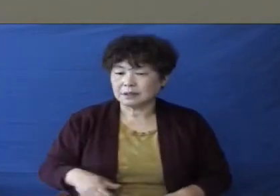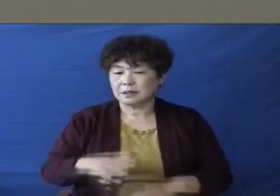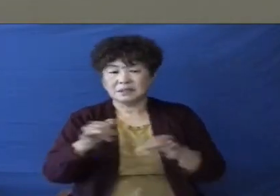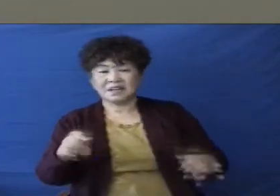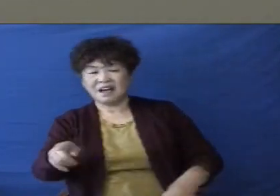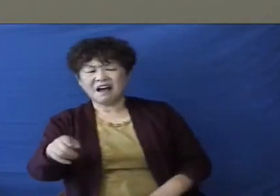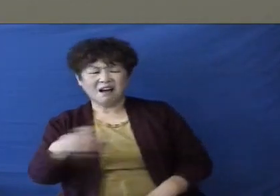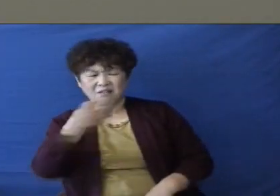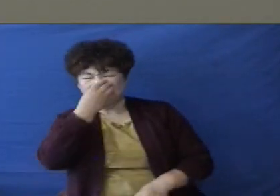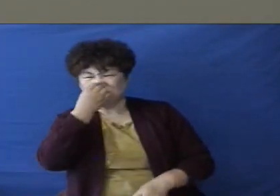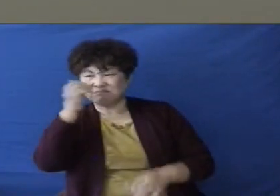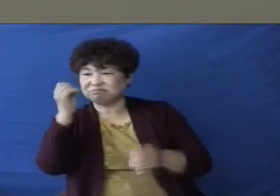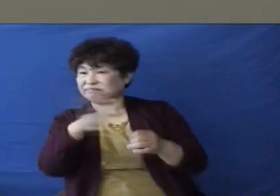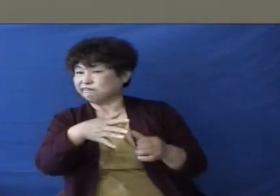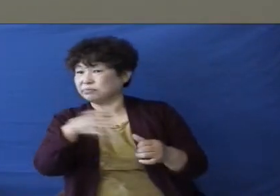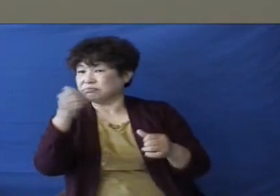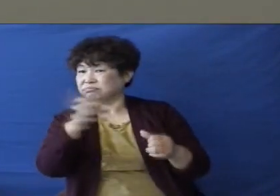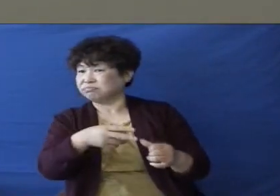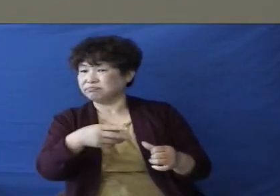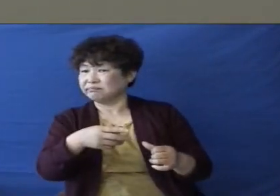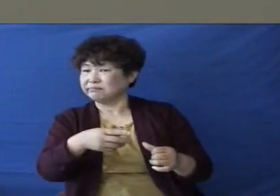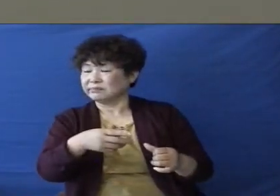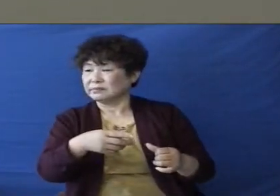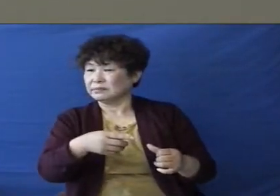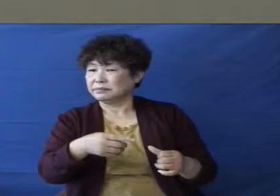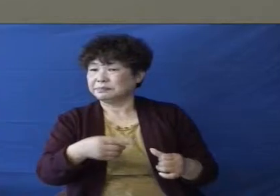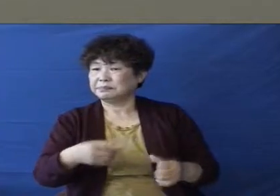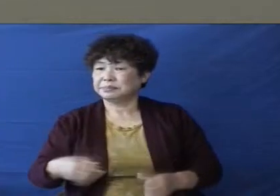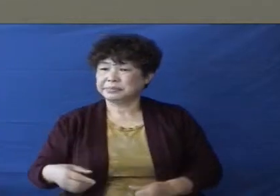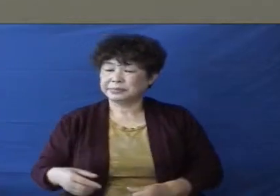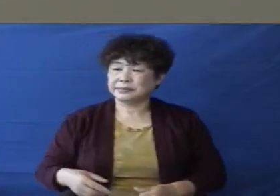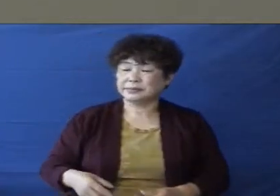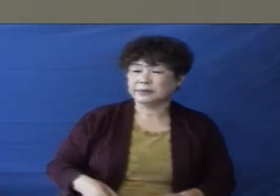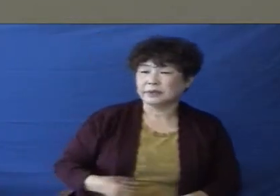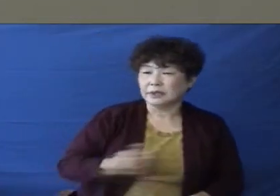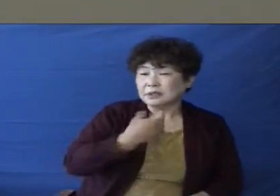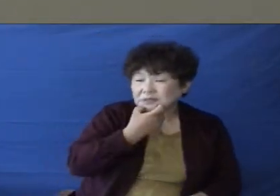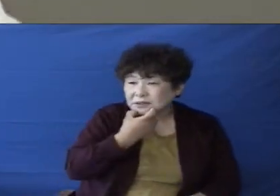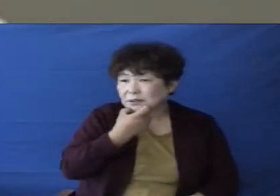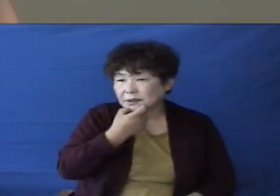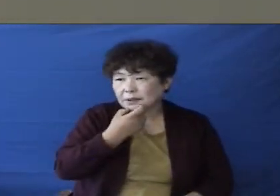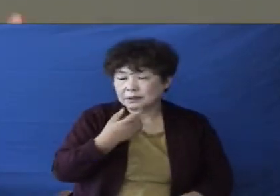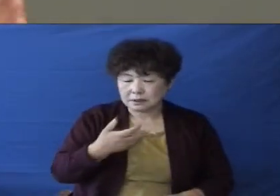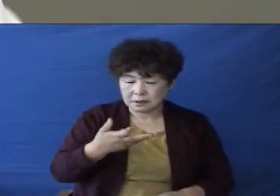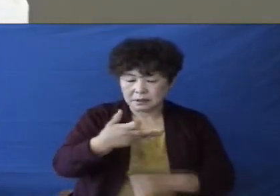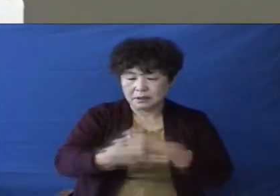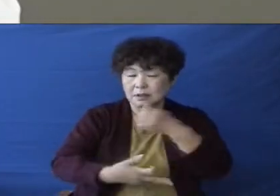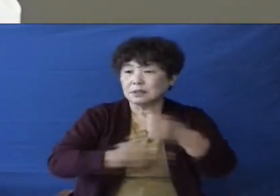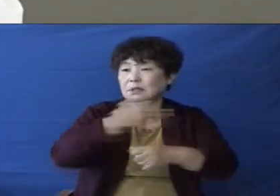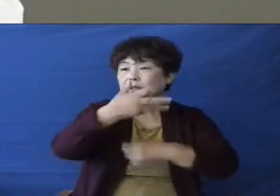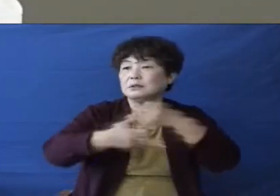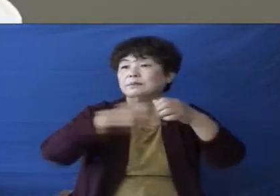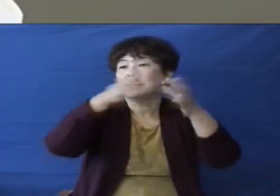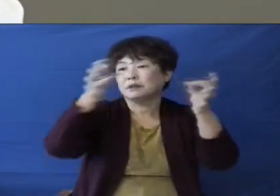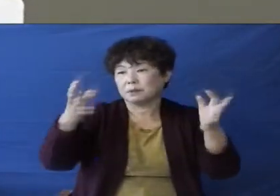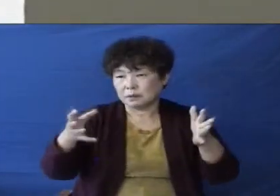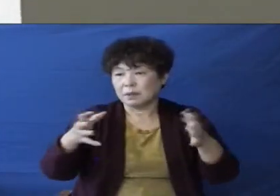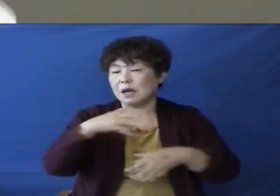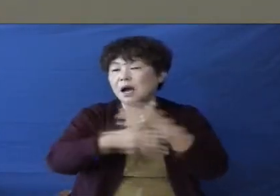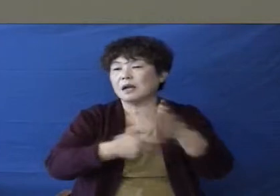거예요 기가 막힌 일입니다 누구도 원하지 않는데 그 3 하나님을